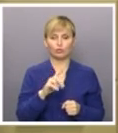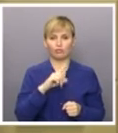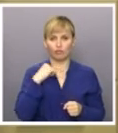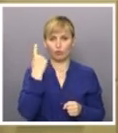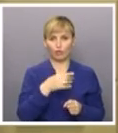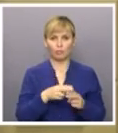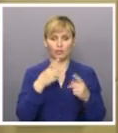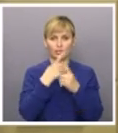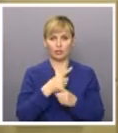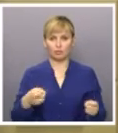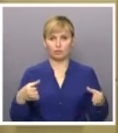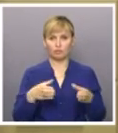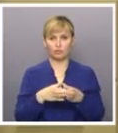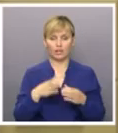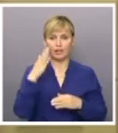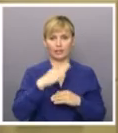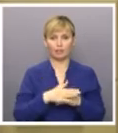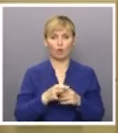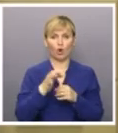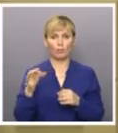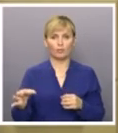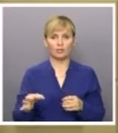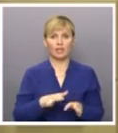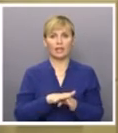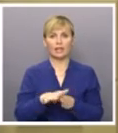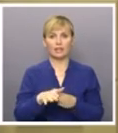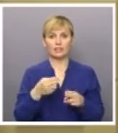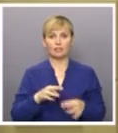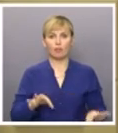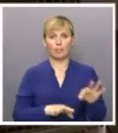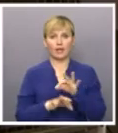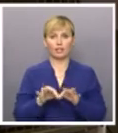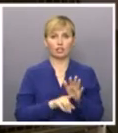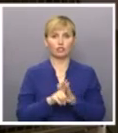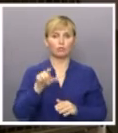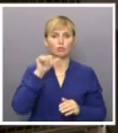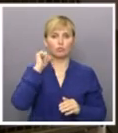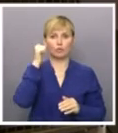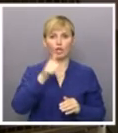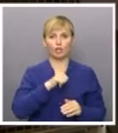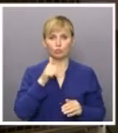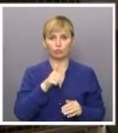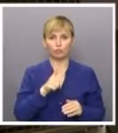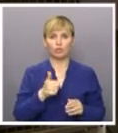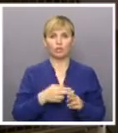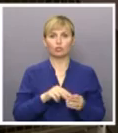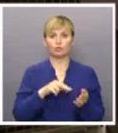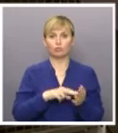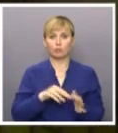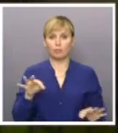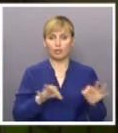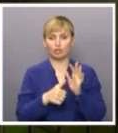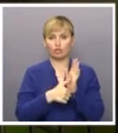этом сообщает пресс-служба акима области. Реализация данного проекта началась в прошлом году в Сарысусском районе. Проектная стоимость